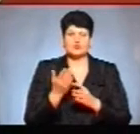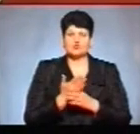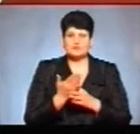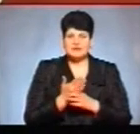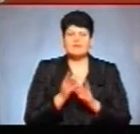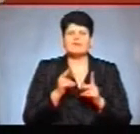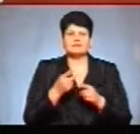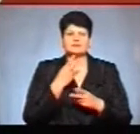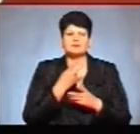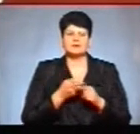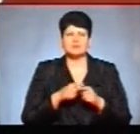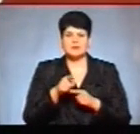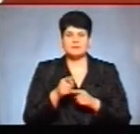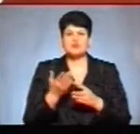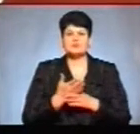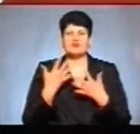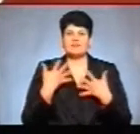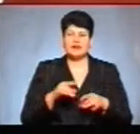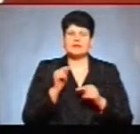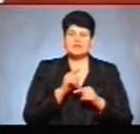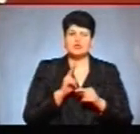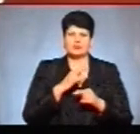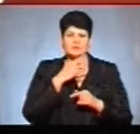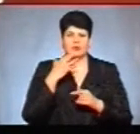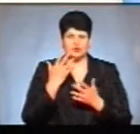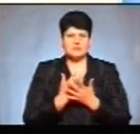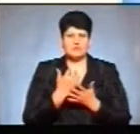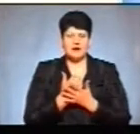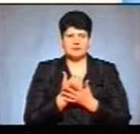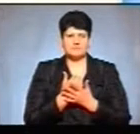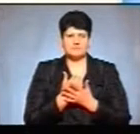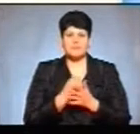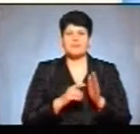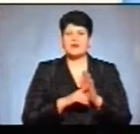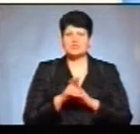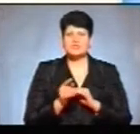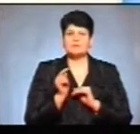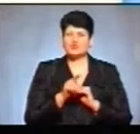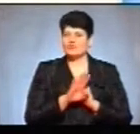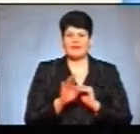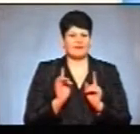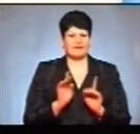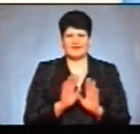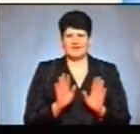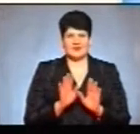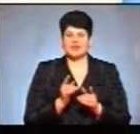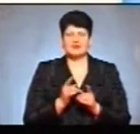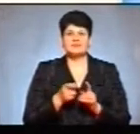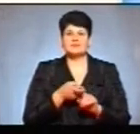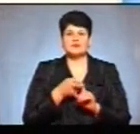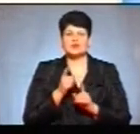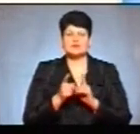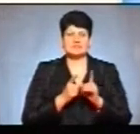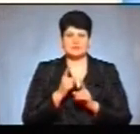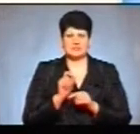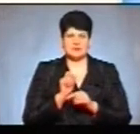такі тенденції? Субсидії втратили ті, хто достатньо заробляє? Ну, почнемо з того, що не тільки через зміни в програмі